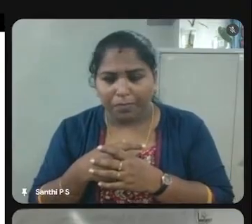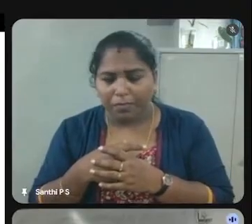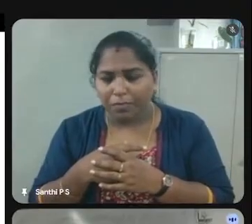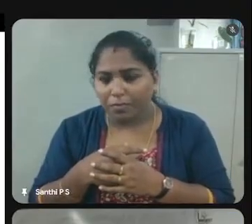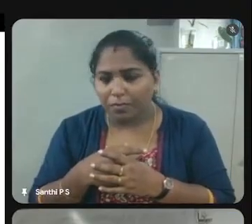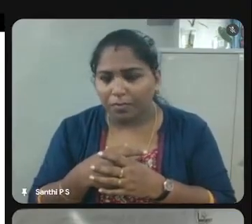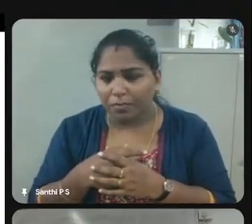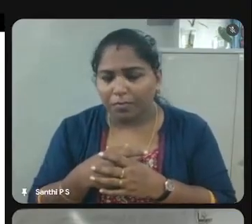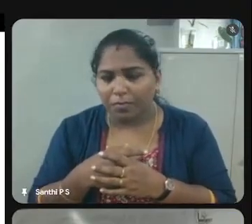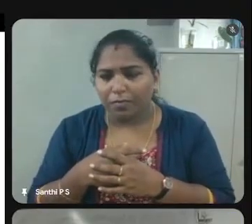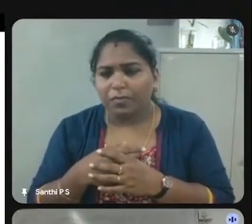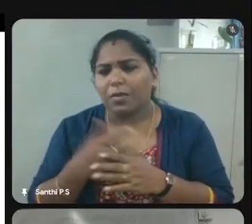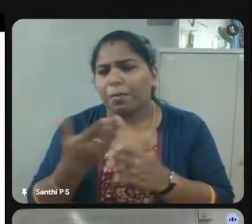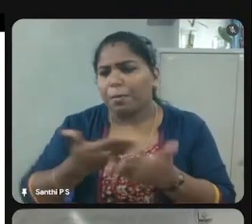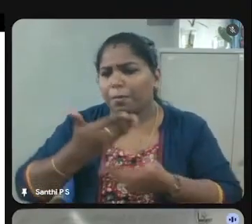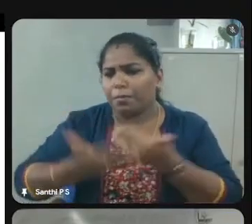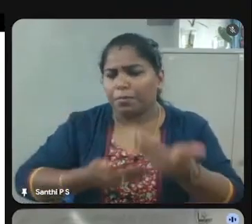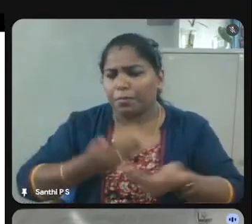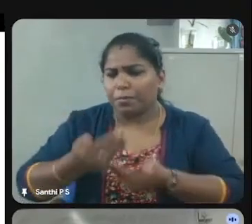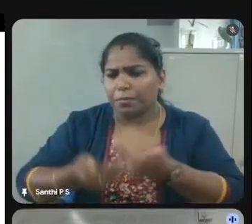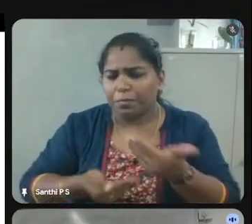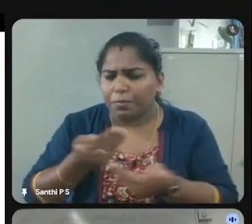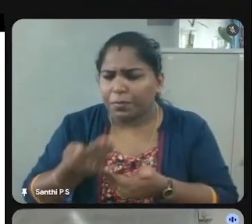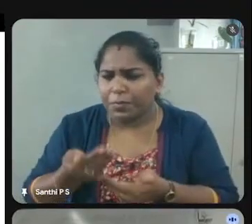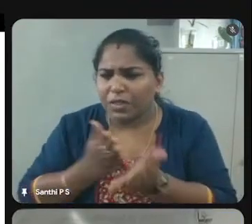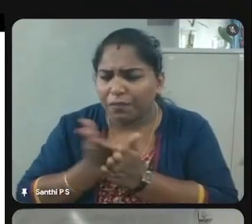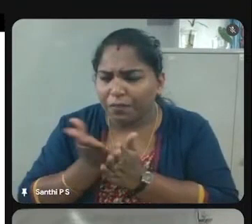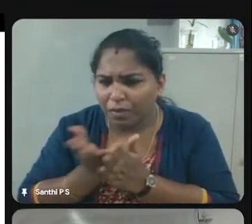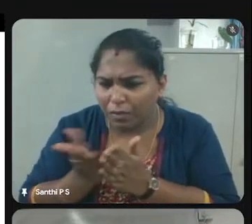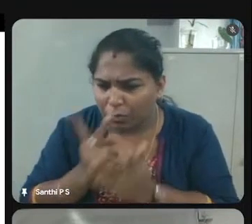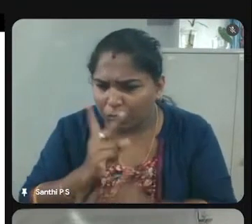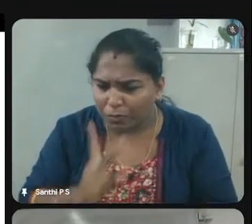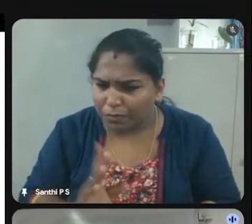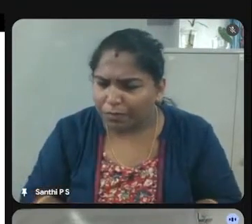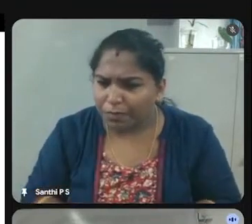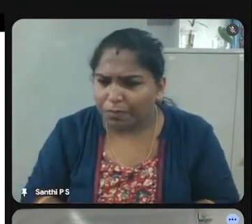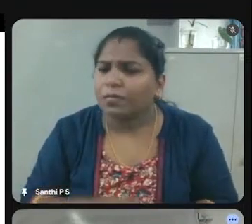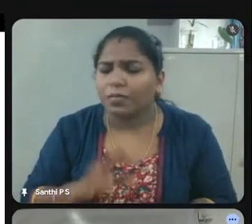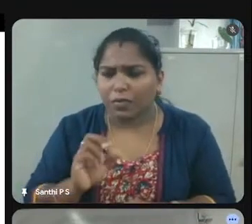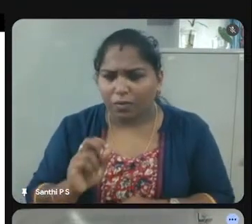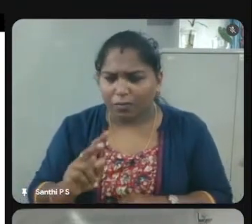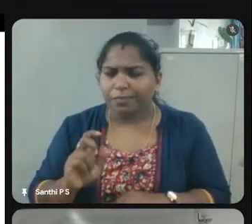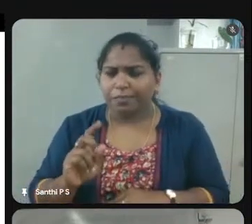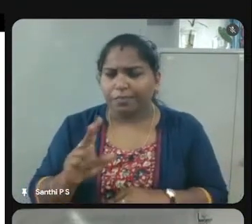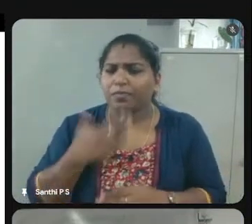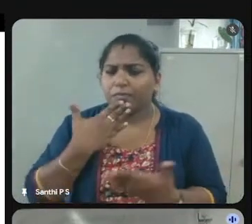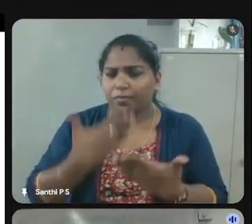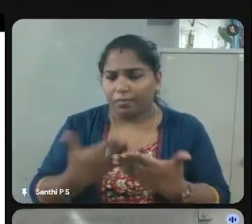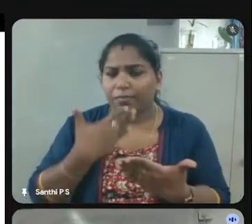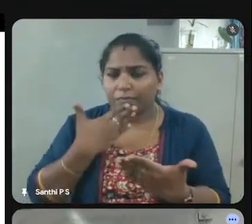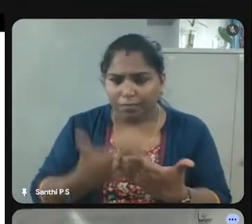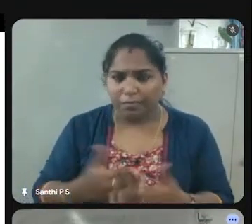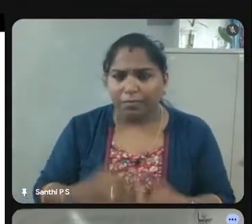കാണുമല്ലോ. ആ രീതിയിൽ നമ്മൾ സപ്പോർട്ട് ചെയ്ത് നോക്കാം. ഓക്കെ മാഡം. ഓക്കെ, താങ്ക് യു വെരി മച്ച്